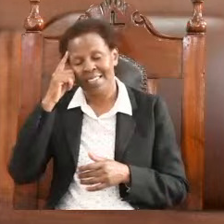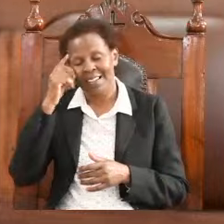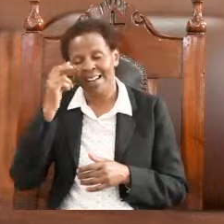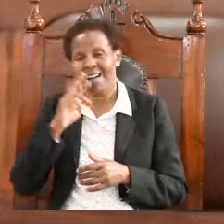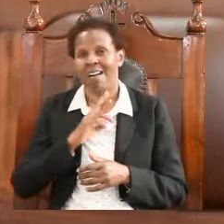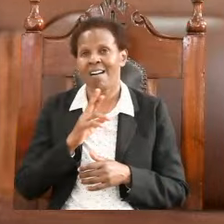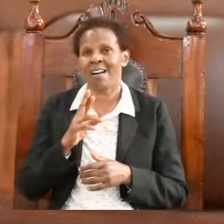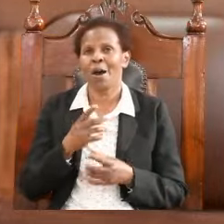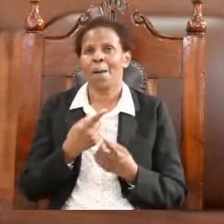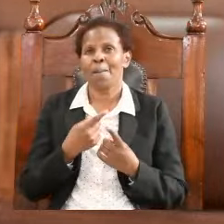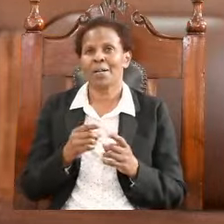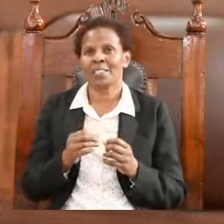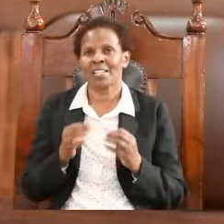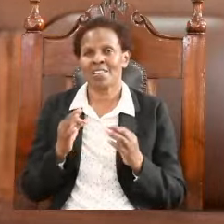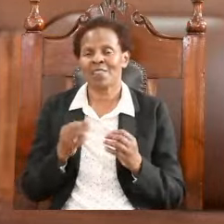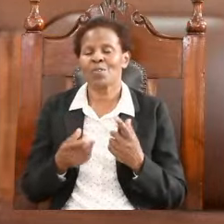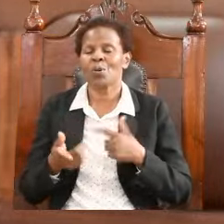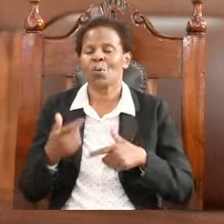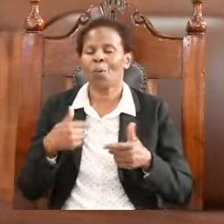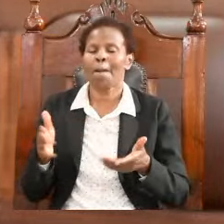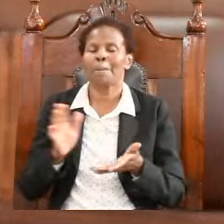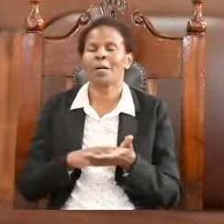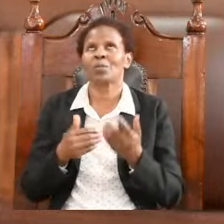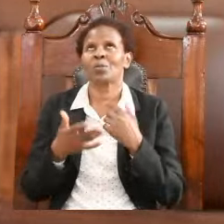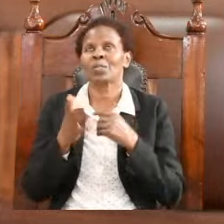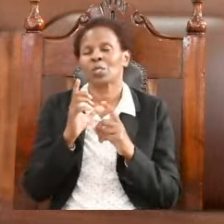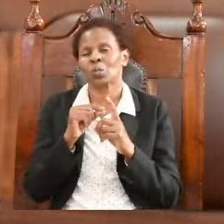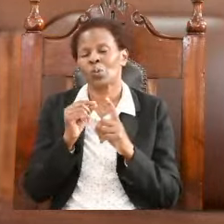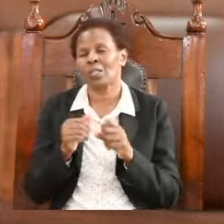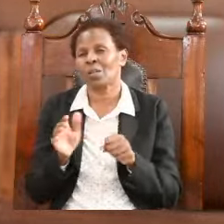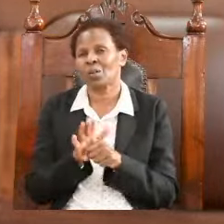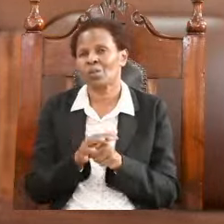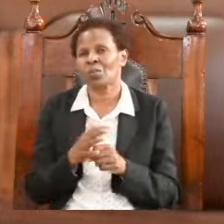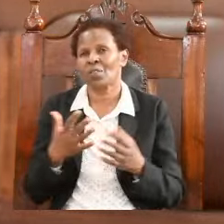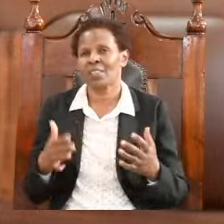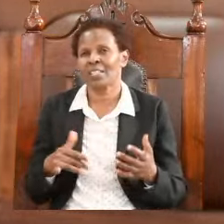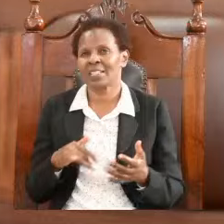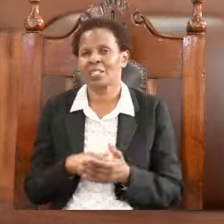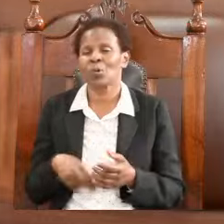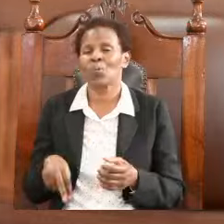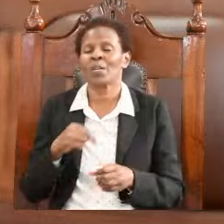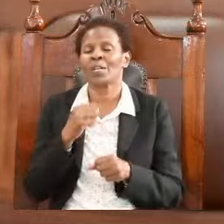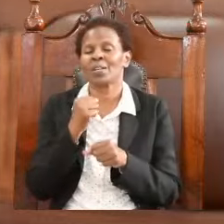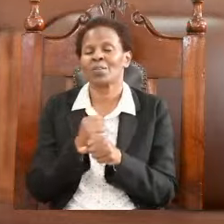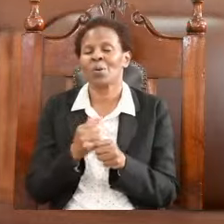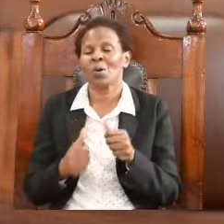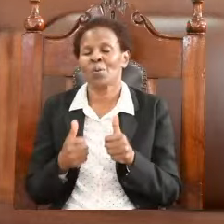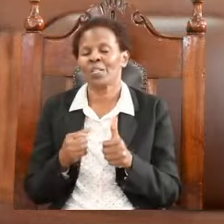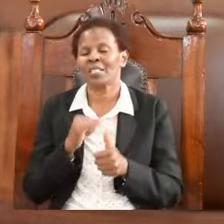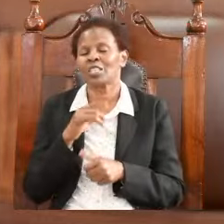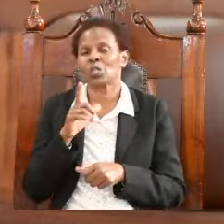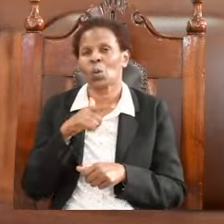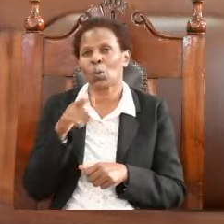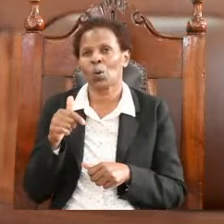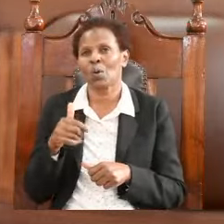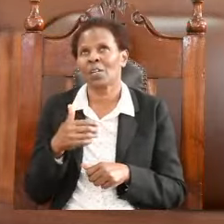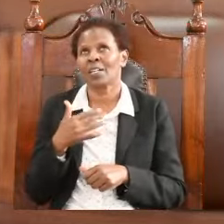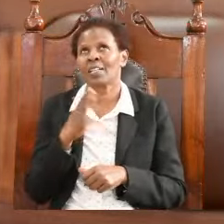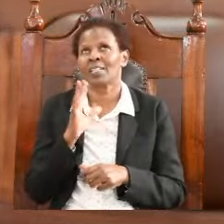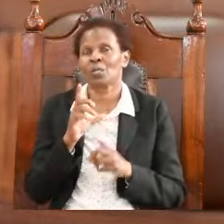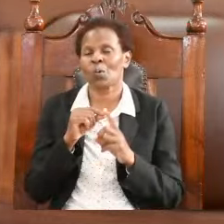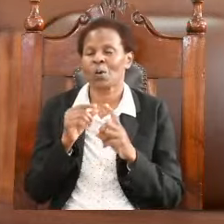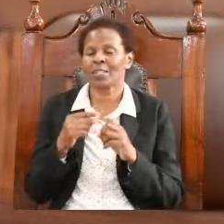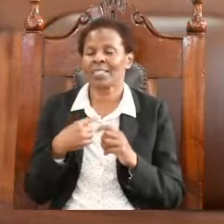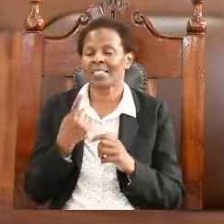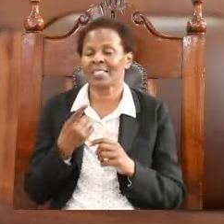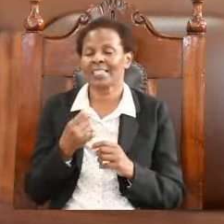tiguo no tungicoka kiugo-ini kia ngai ni kuri maundu maingi twikaga tutagiriirwo ni gwika na kiugo kia ngai giarora gikauga macio ni